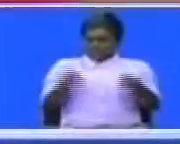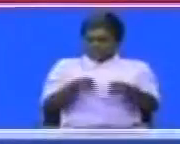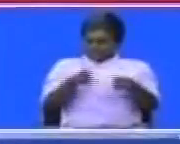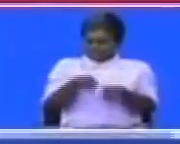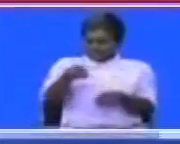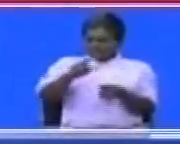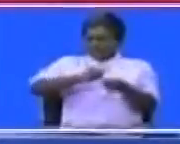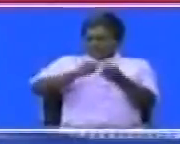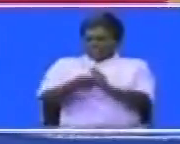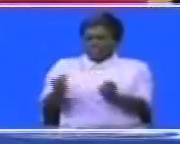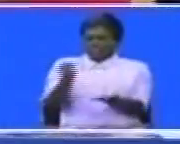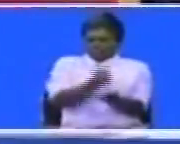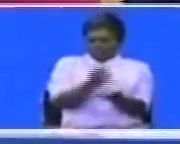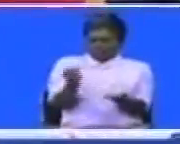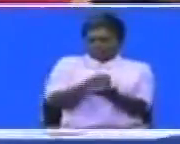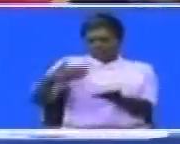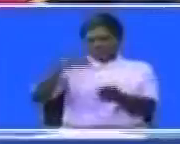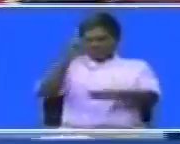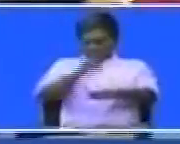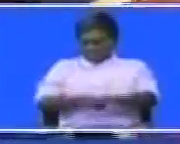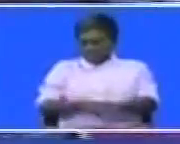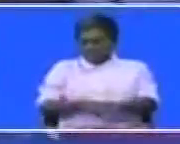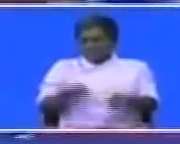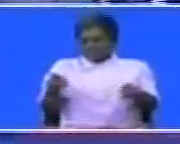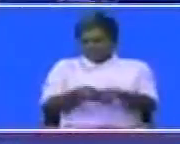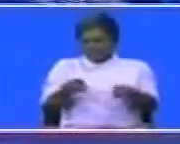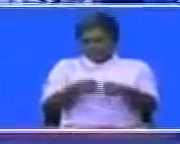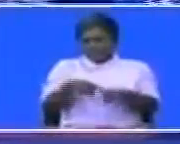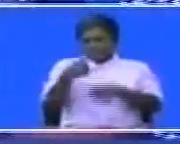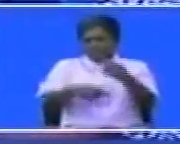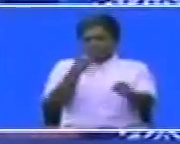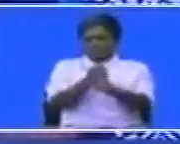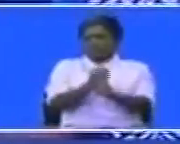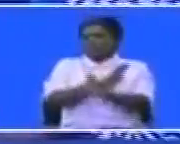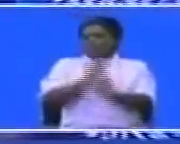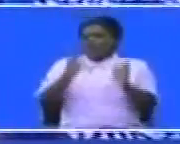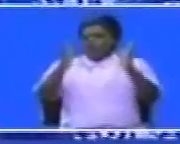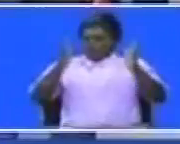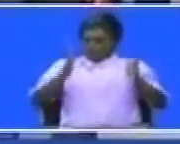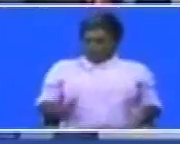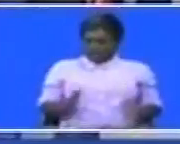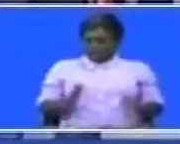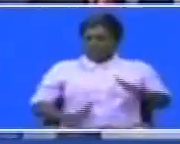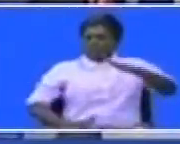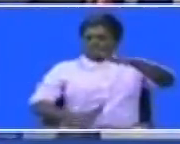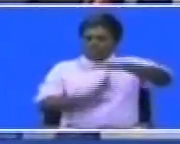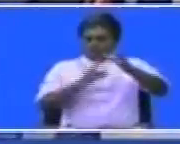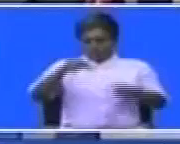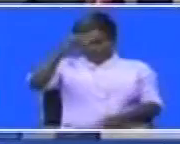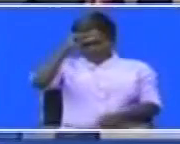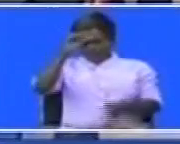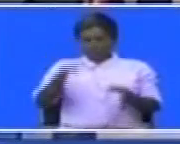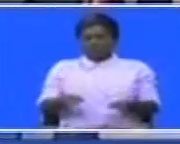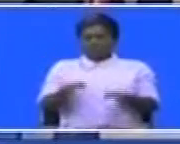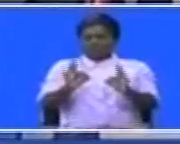tume hiyo kubadilishwa kila mara na fedha kuelekezwa kwake kufadhili shughuli zake, hakuna yeyote wa ngazi za juu serikalini